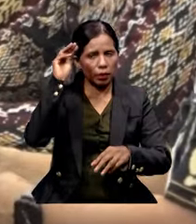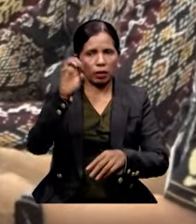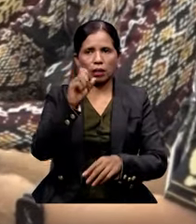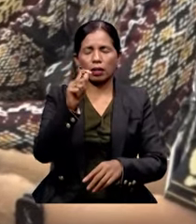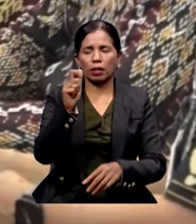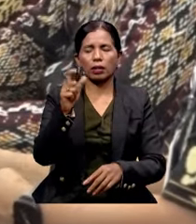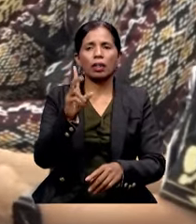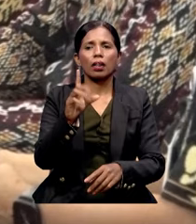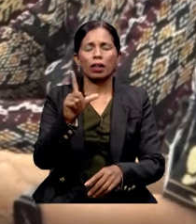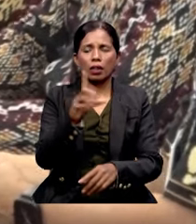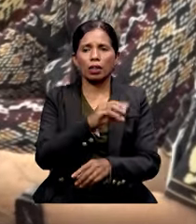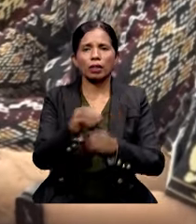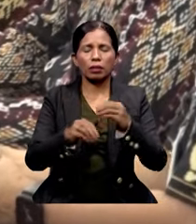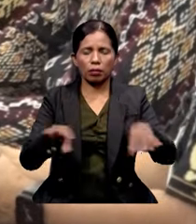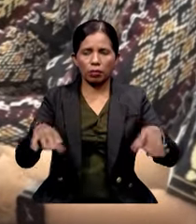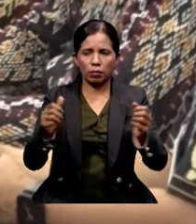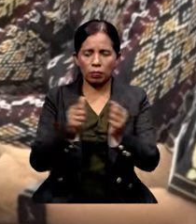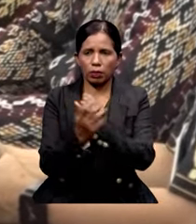timur bilateral